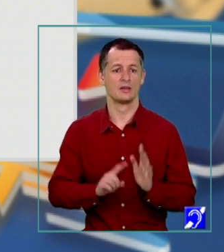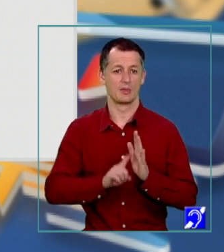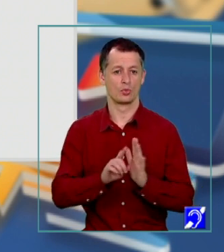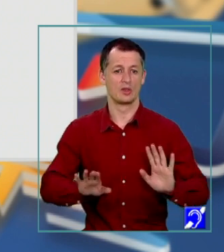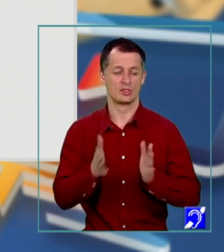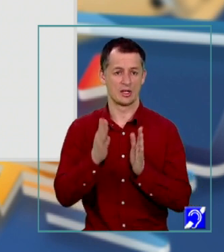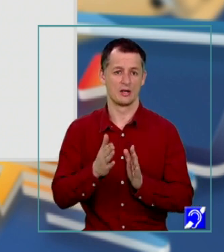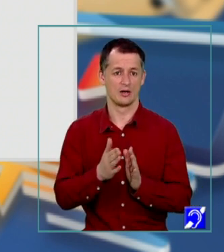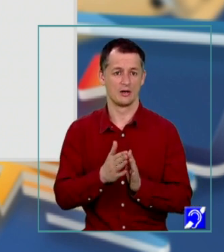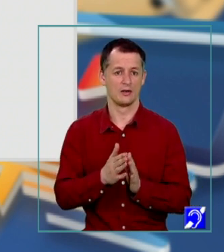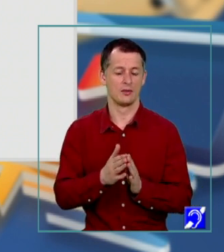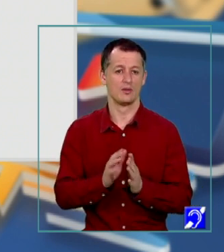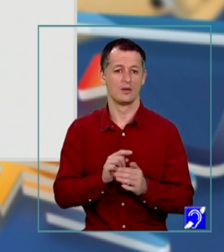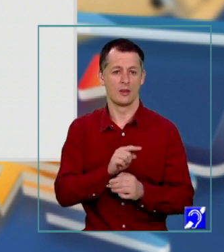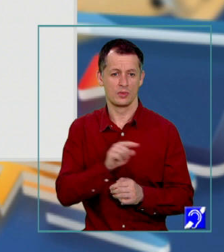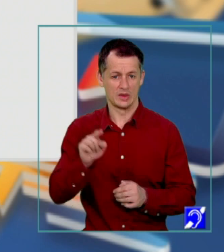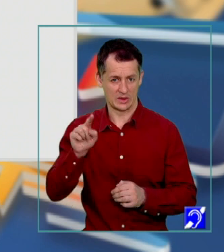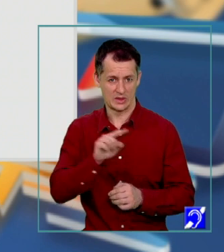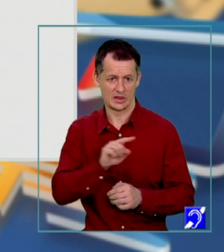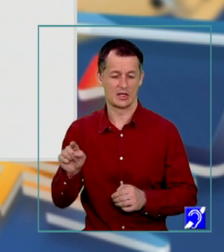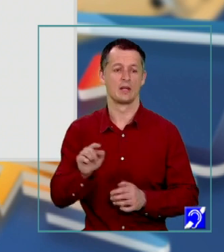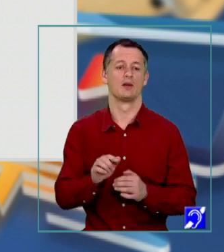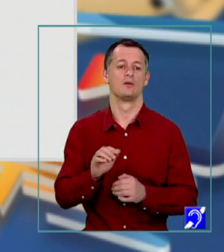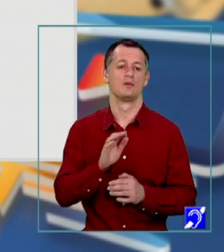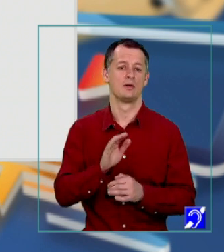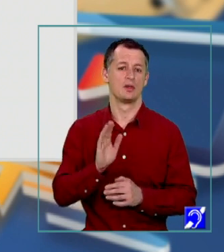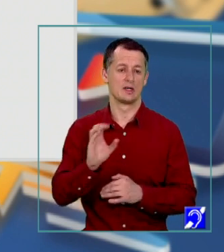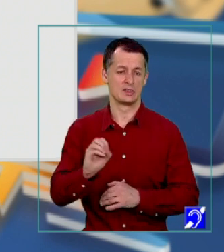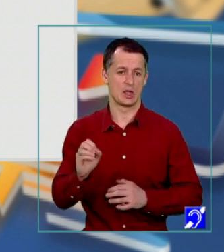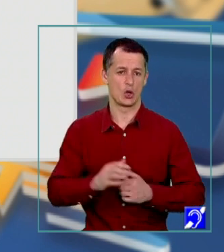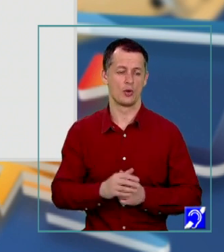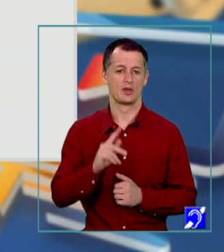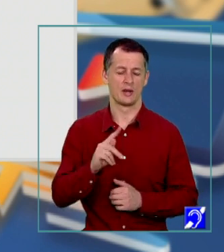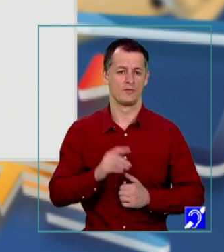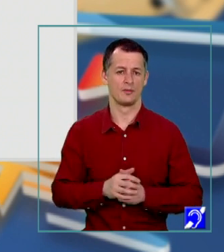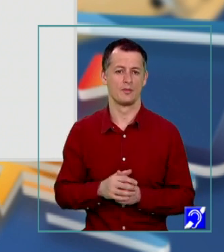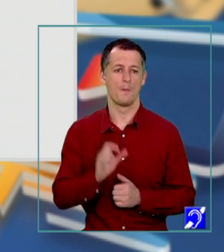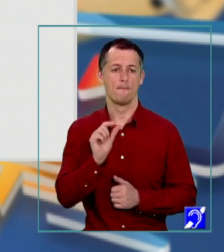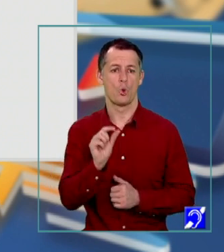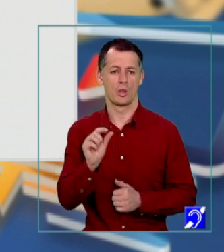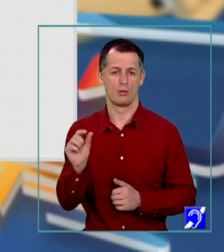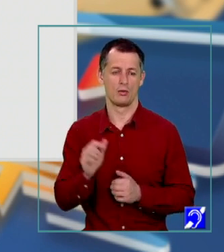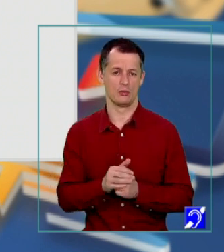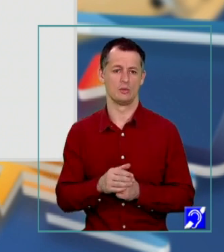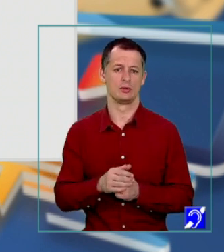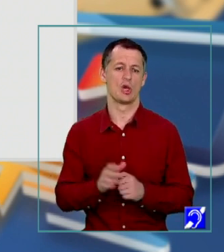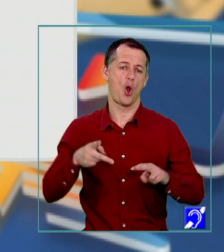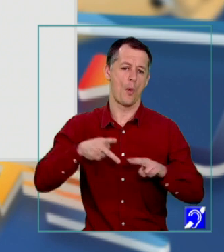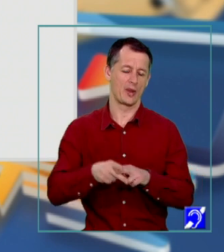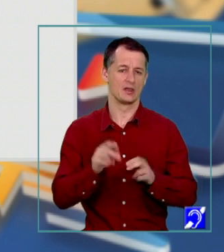0, la temperatura de 0 Kelvin, moleculele practic își opresc,